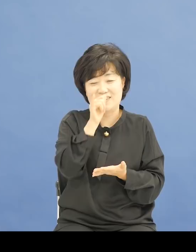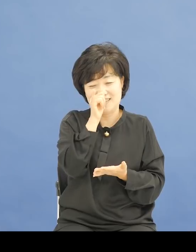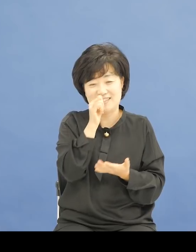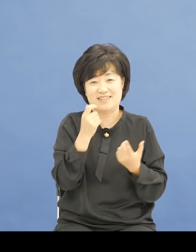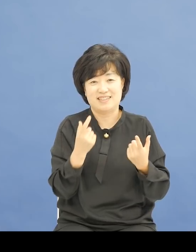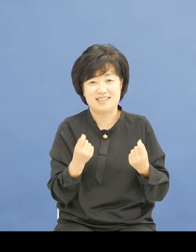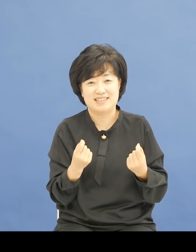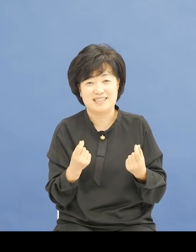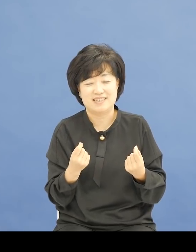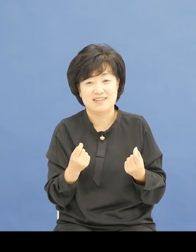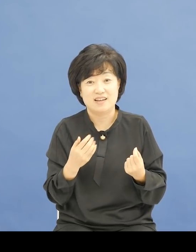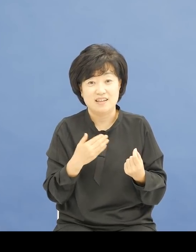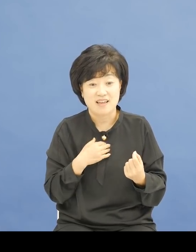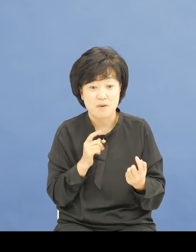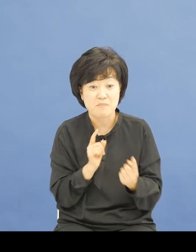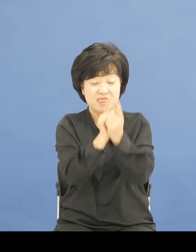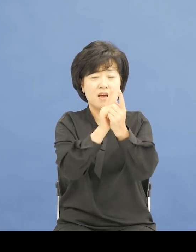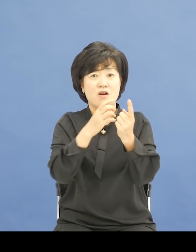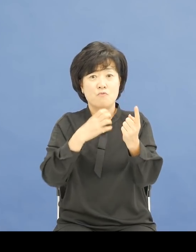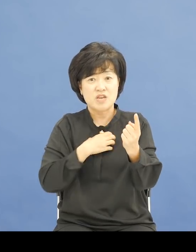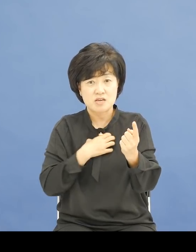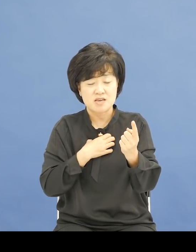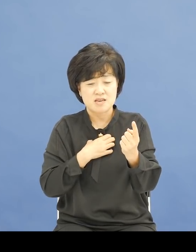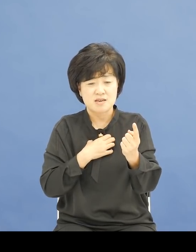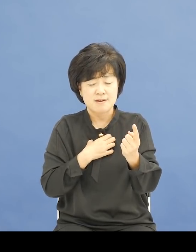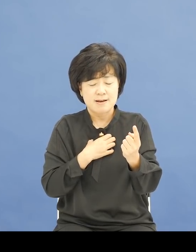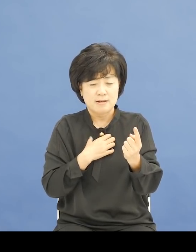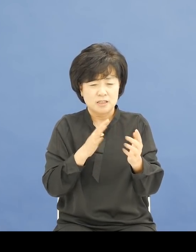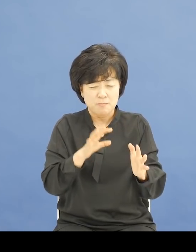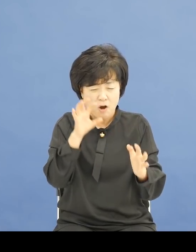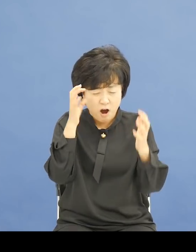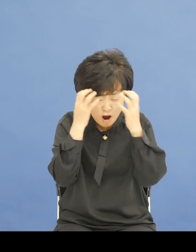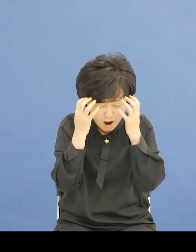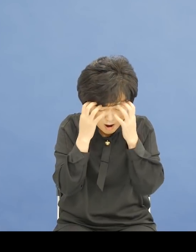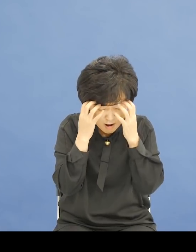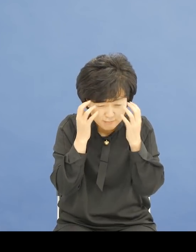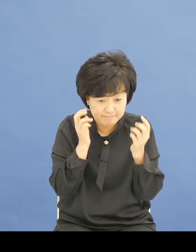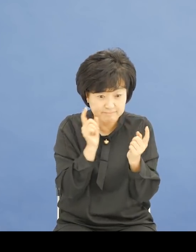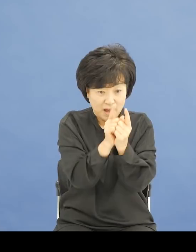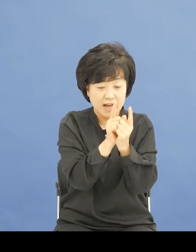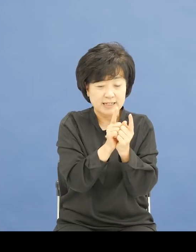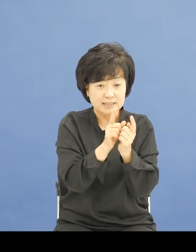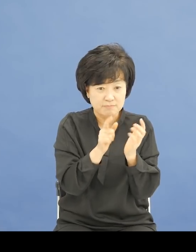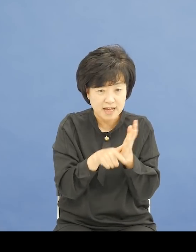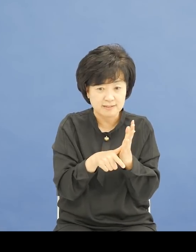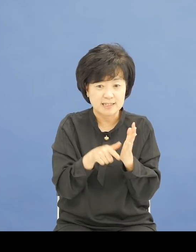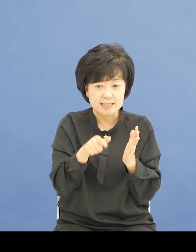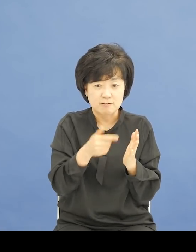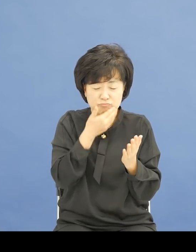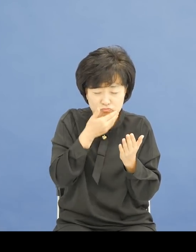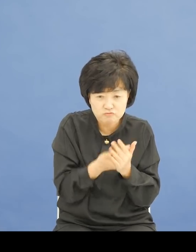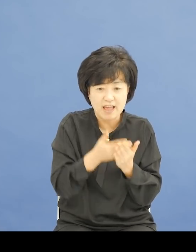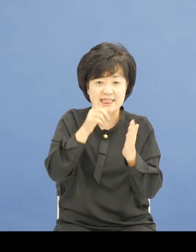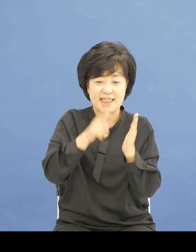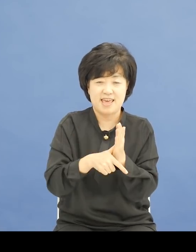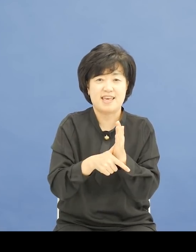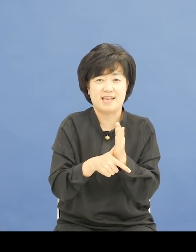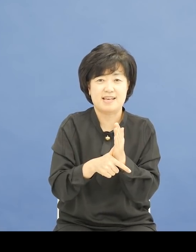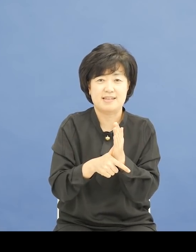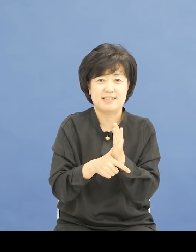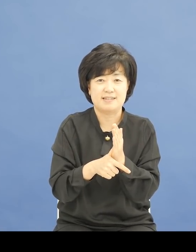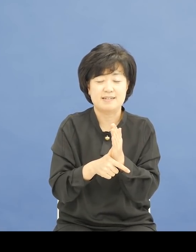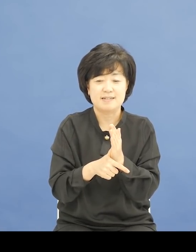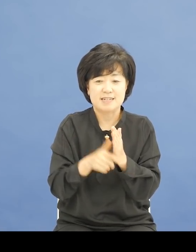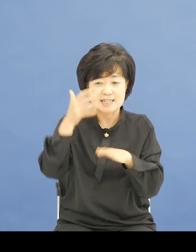들어요. 오늘의 닥친 위기는 그 절정의 순간, 성경에서 가장 의미 있는 절정의 스토리가 만들어지는 순간이라고 생각하고